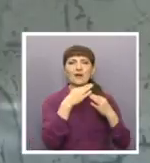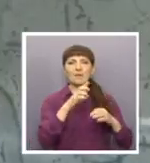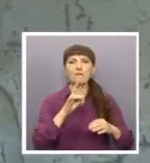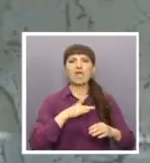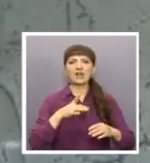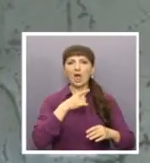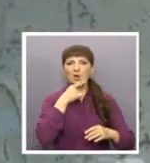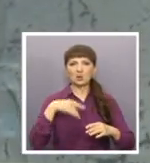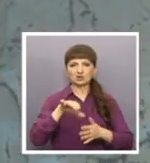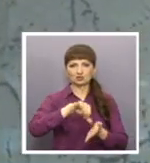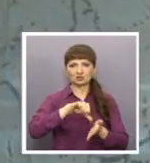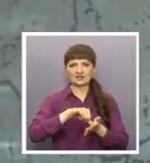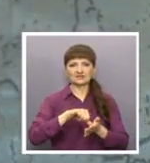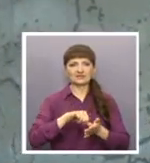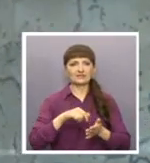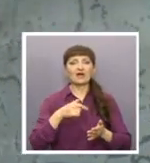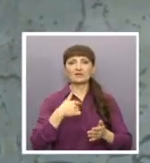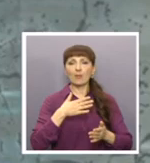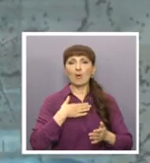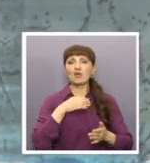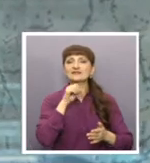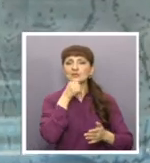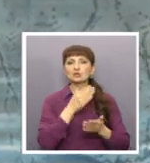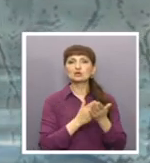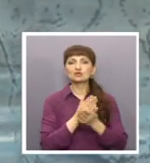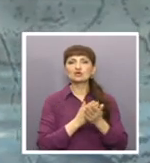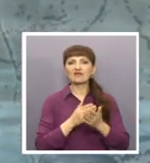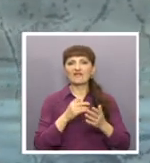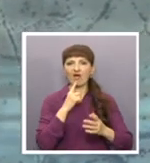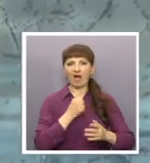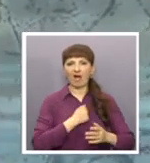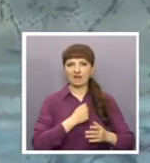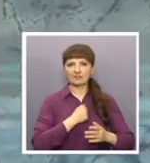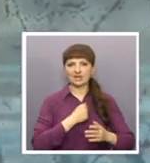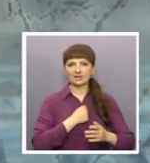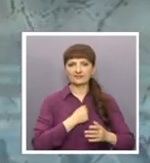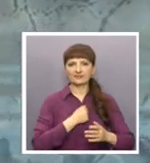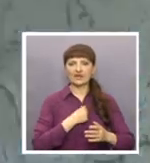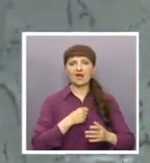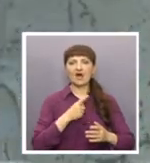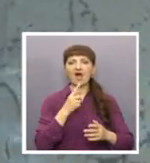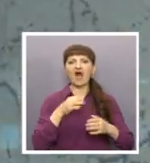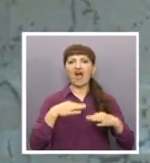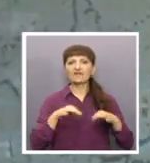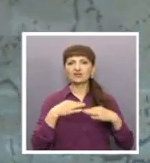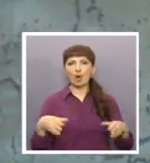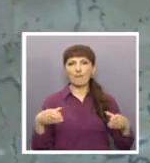Беларусь. Сосоев Дмитрий Васильевич служил в действующей армии в автобате,